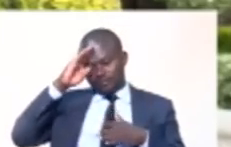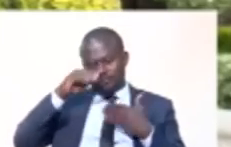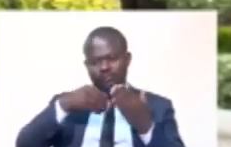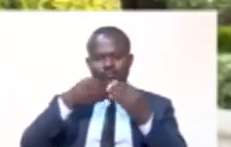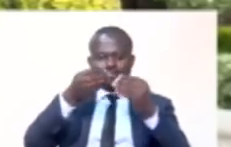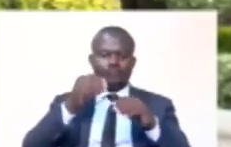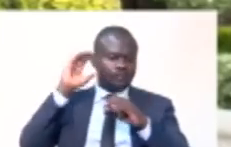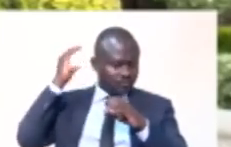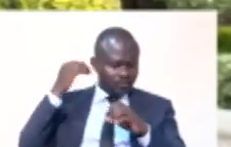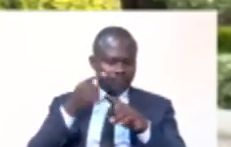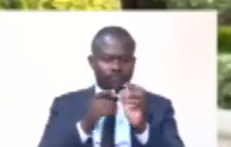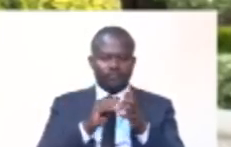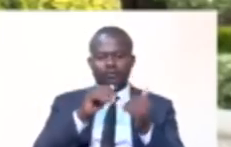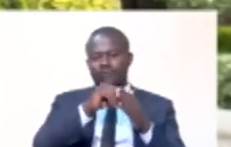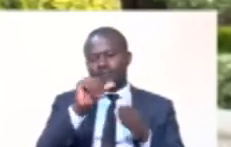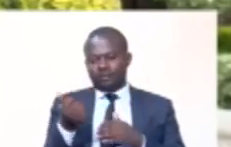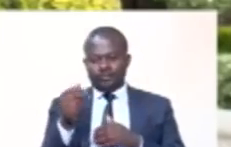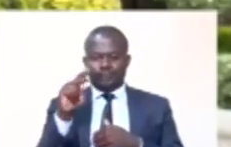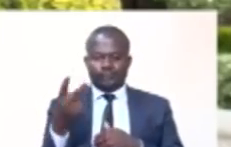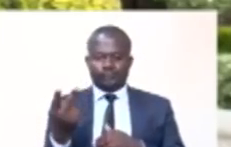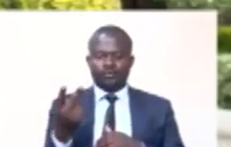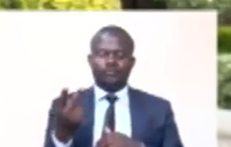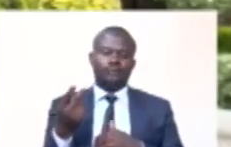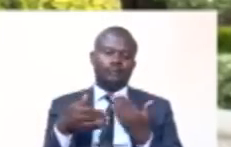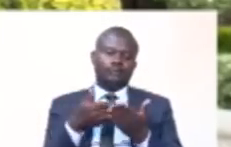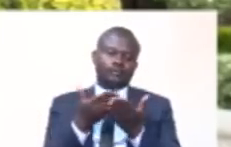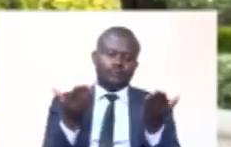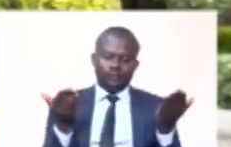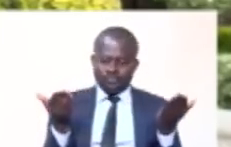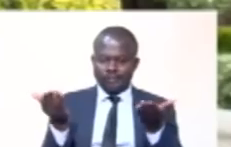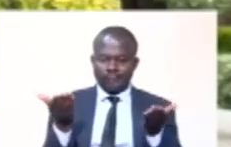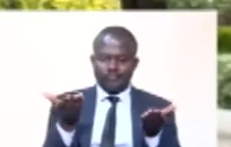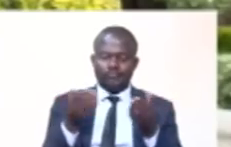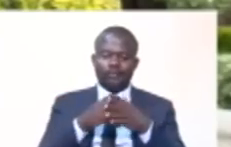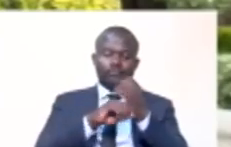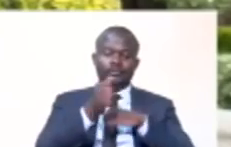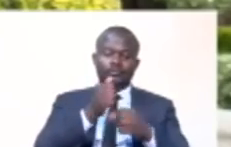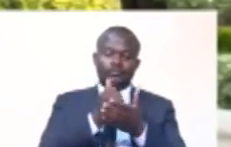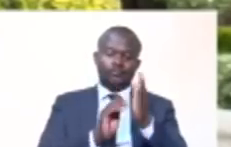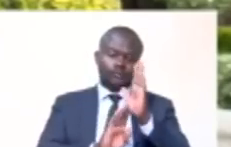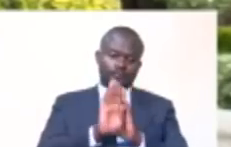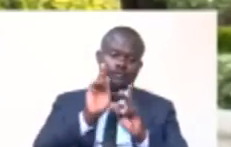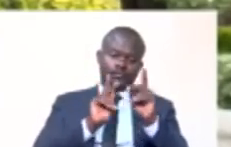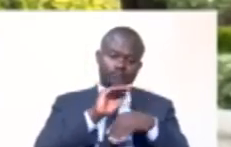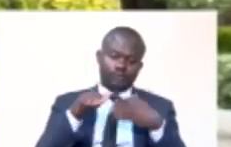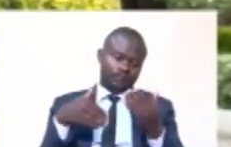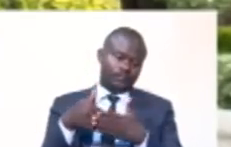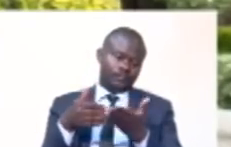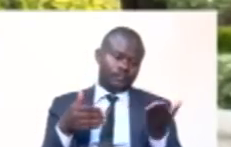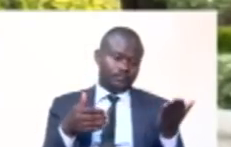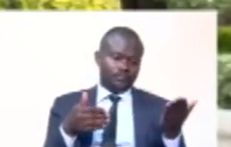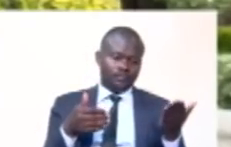amakuru ikindi cyakabiri nuko ni bikorwa biteza imbere abaturage imibereho myiza